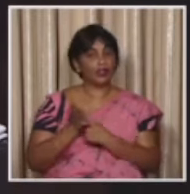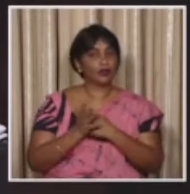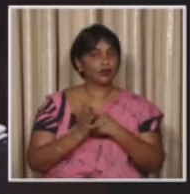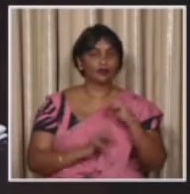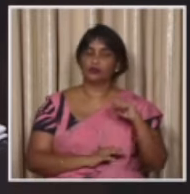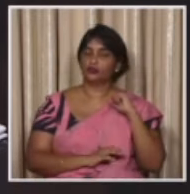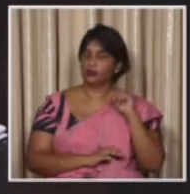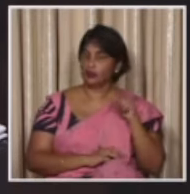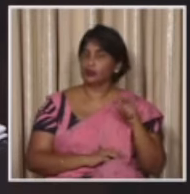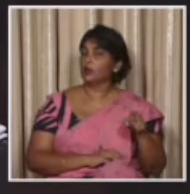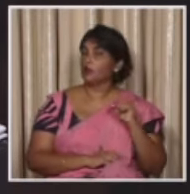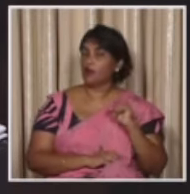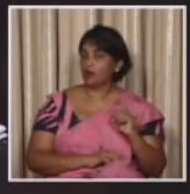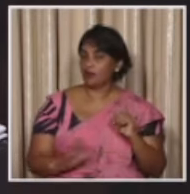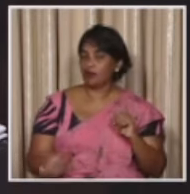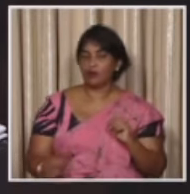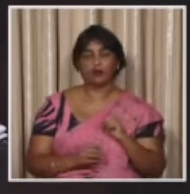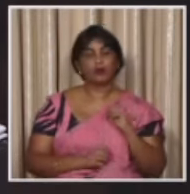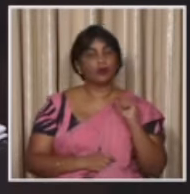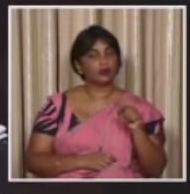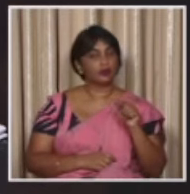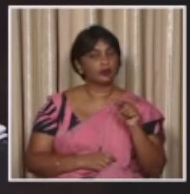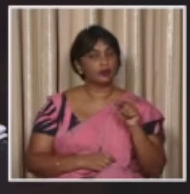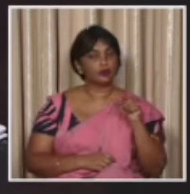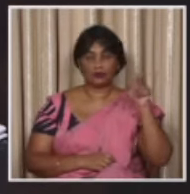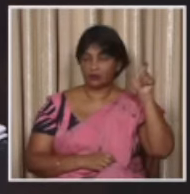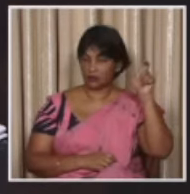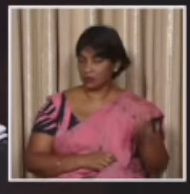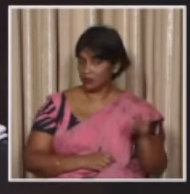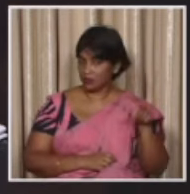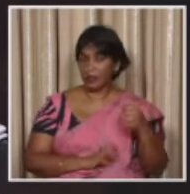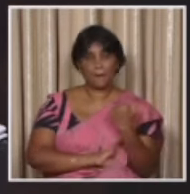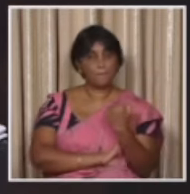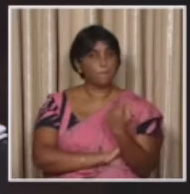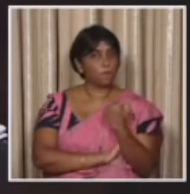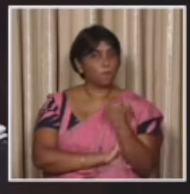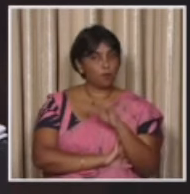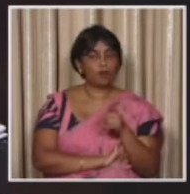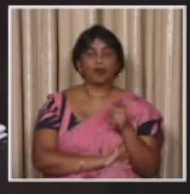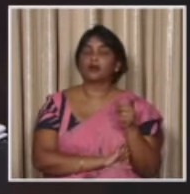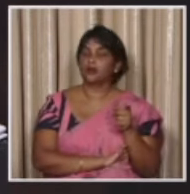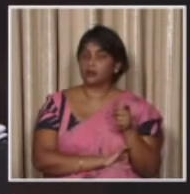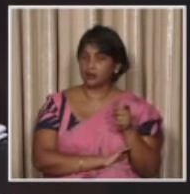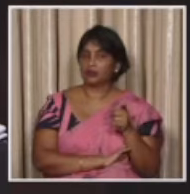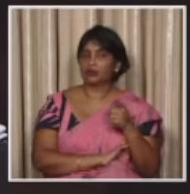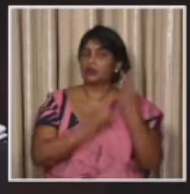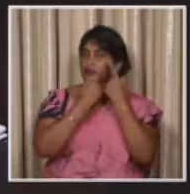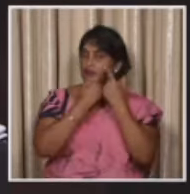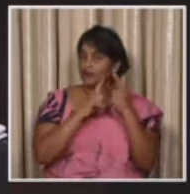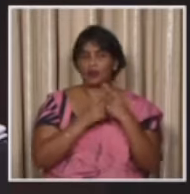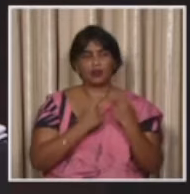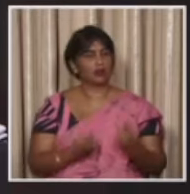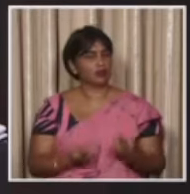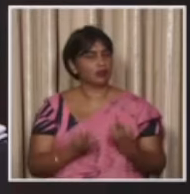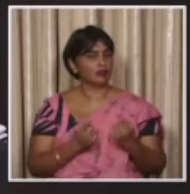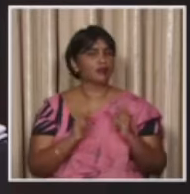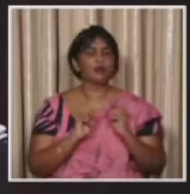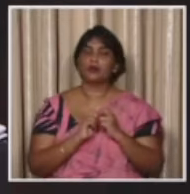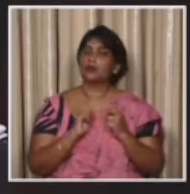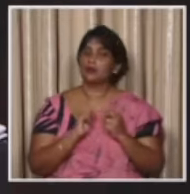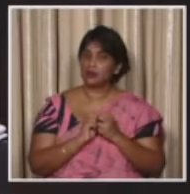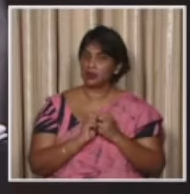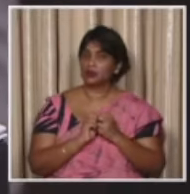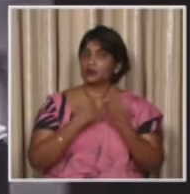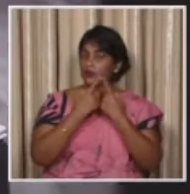ඒ මොකද රෙගුලේටර් බලය තිබෙන්නට ඕන විවිධ ඌනතාවයන් වලට